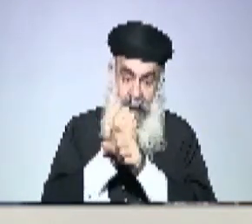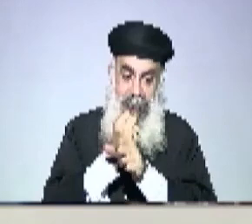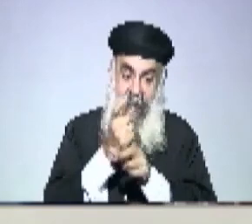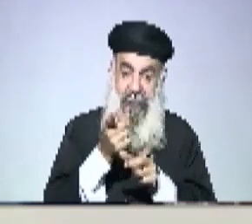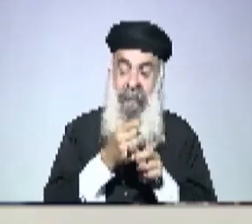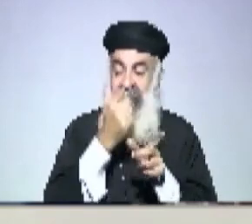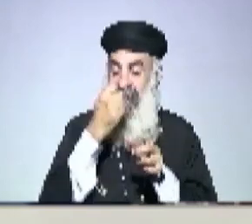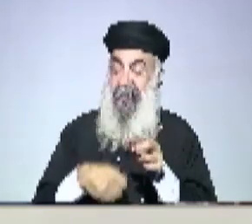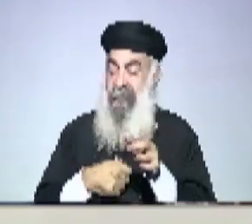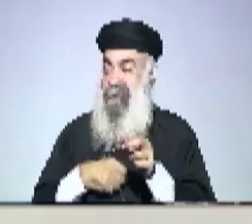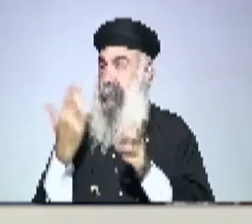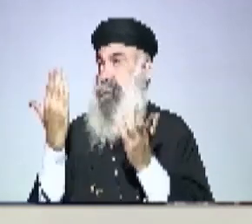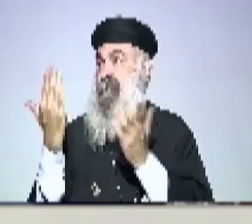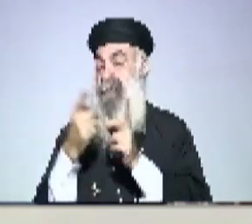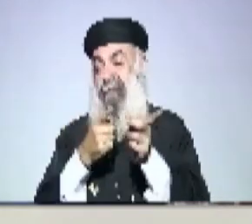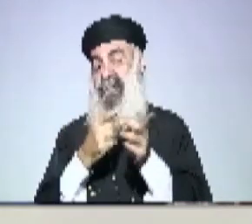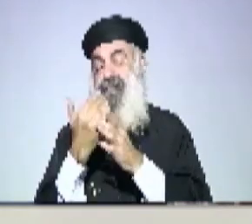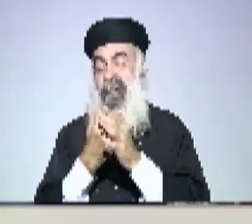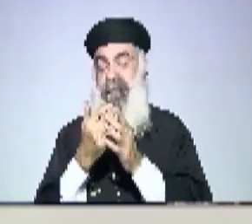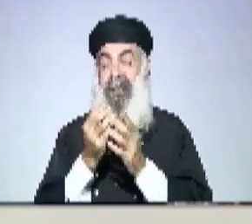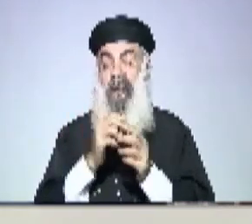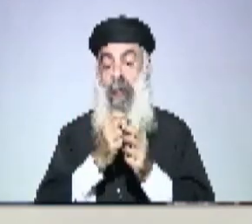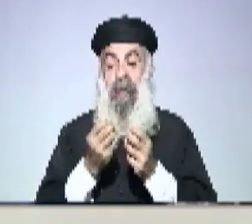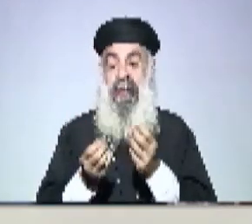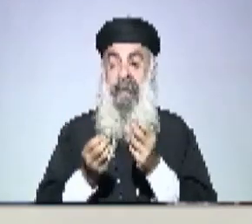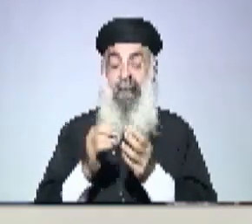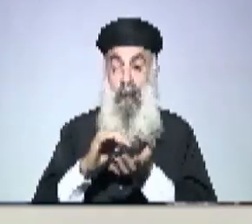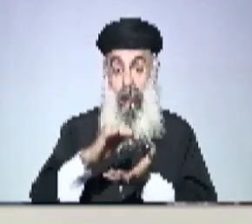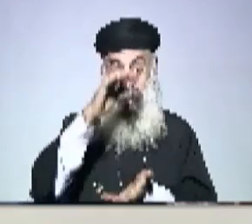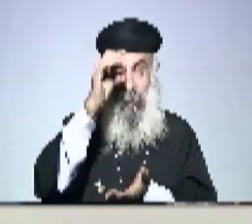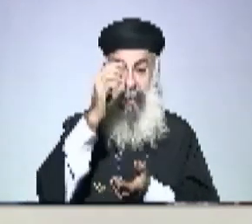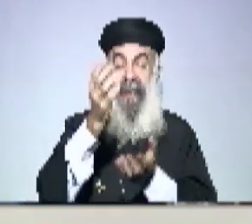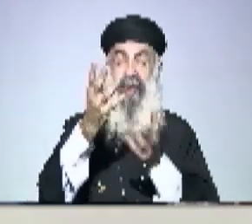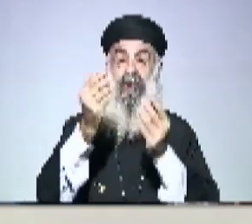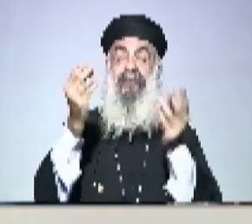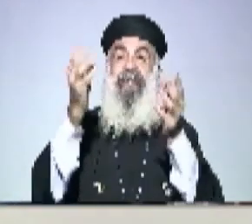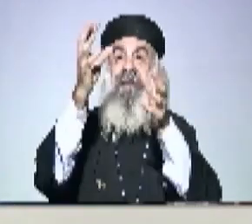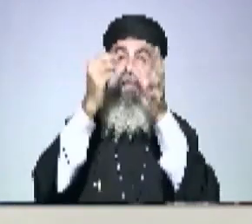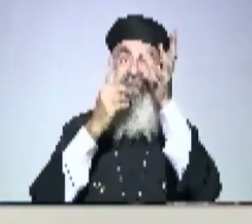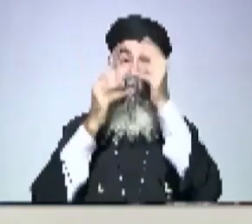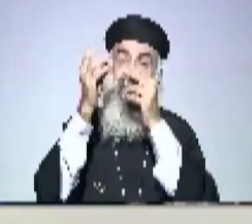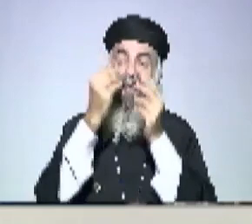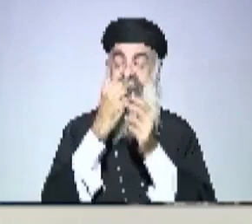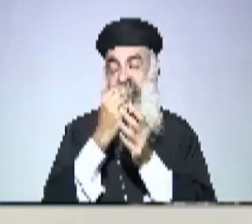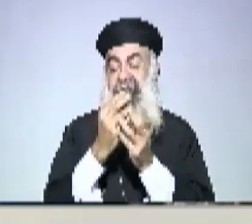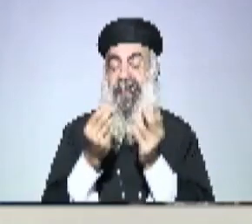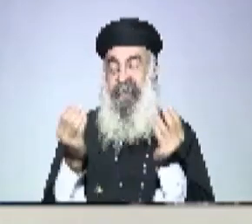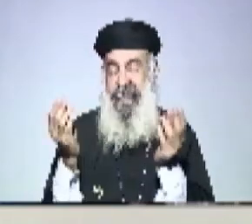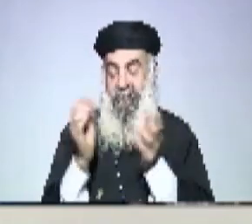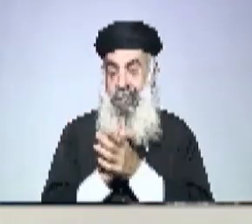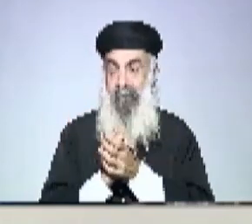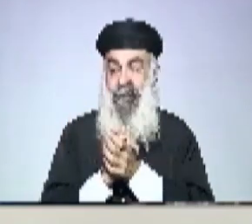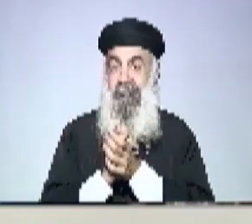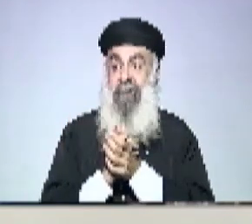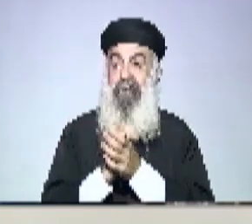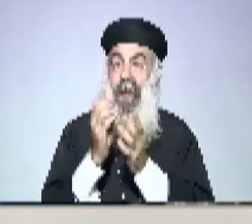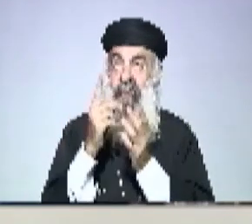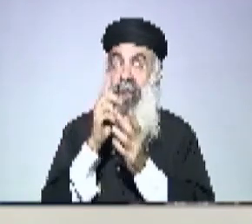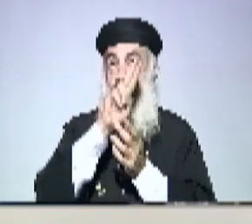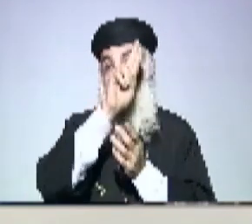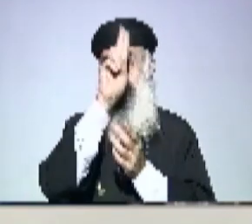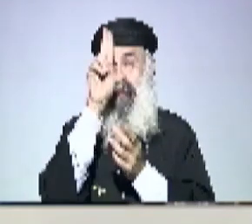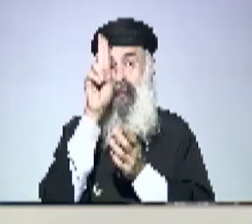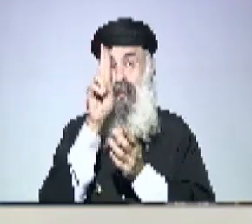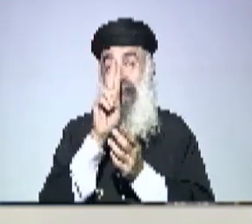الكنيسه بصلي له ليروى حرثها ولتكثر اثمارها فاحنا بنطلب من